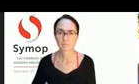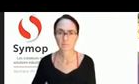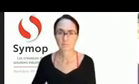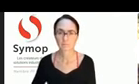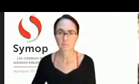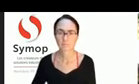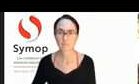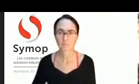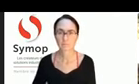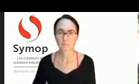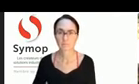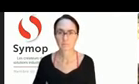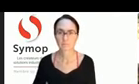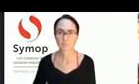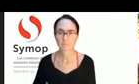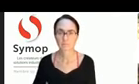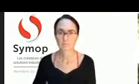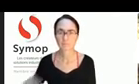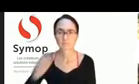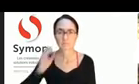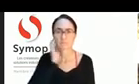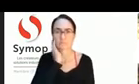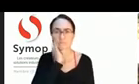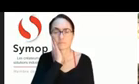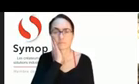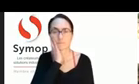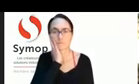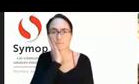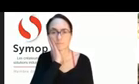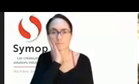c'est le barrage qui vient solliciter